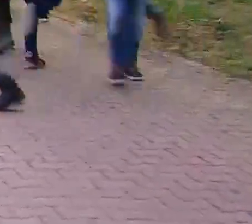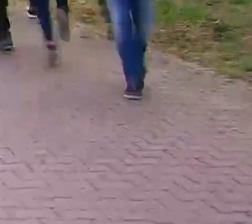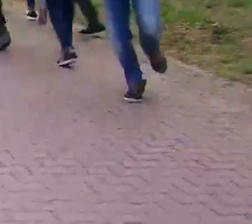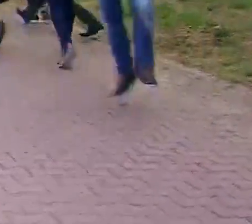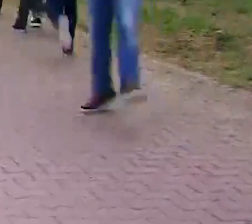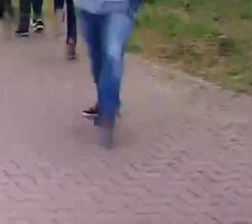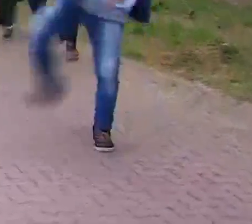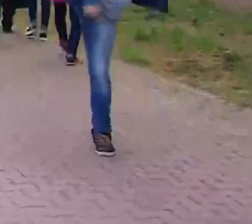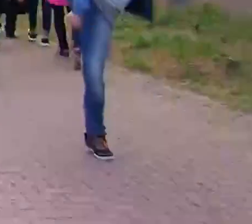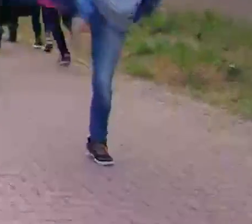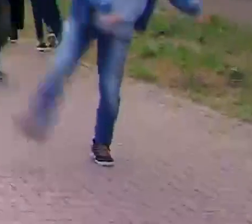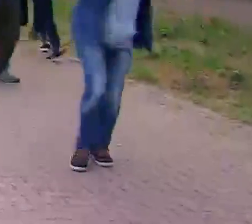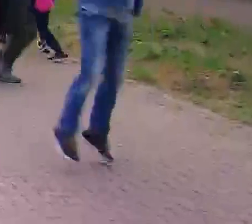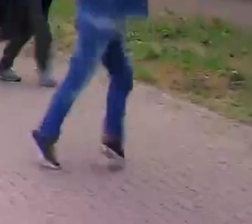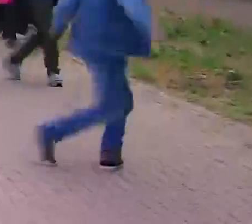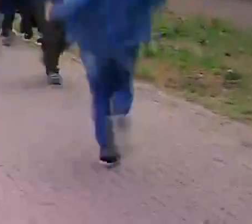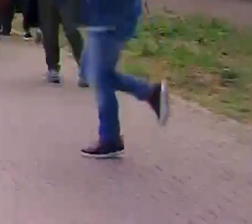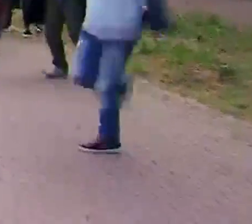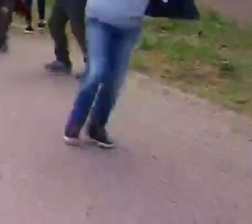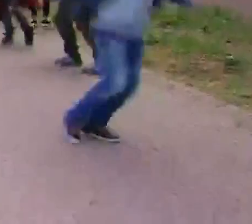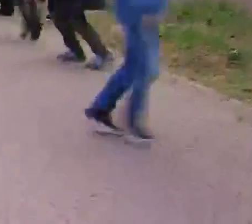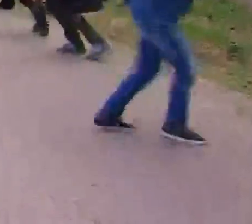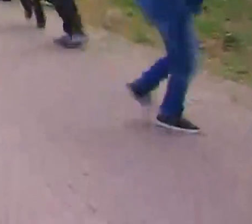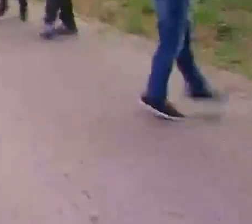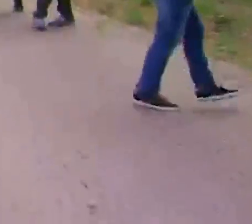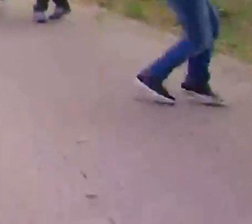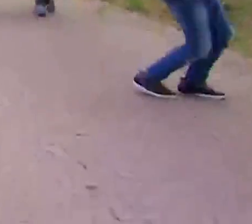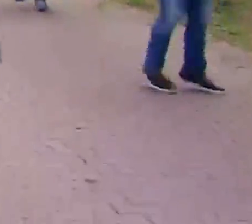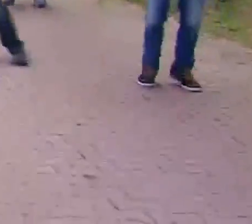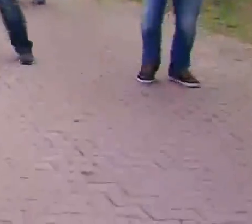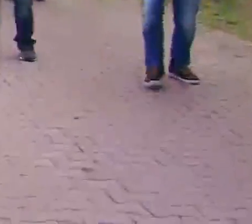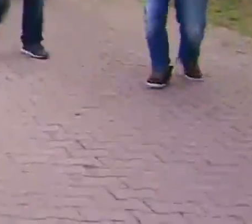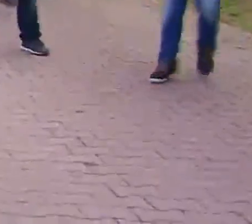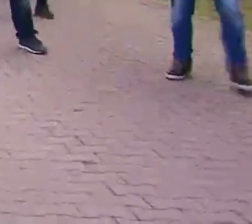arkalarında durmuş el çırpıyorlar. Sarp ortalıklarda yok.